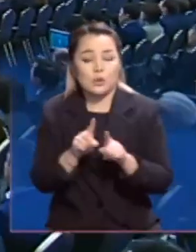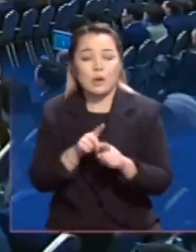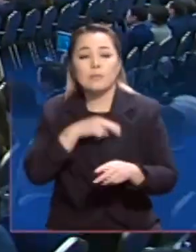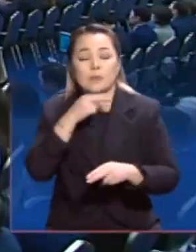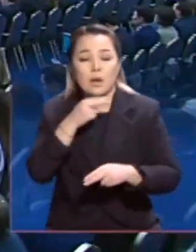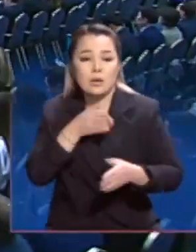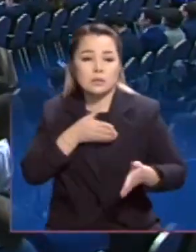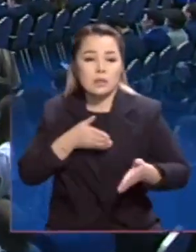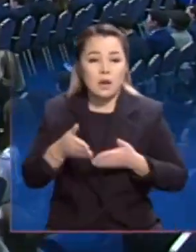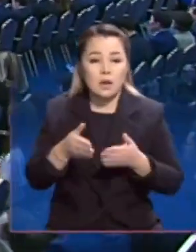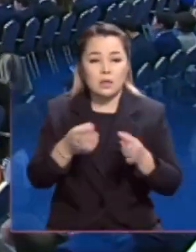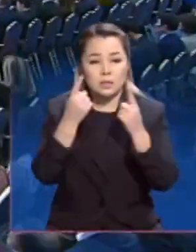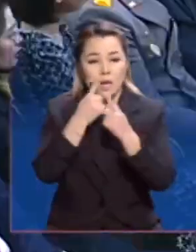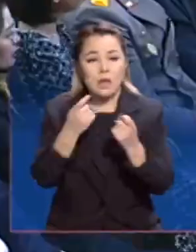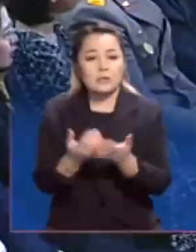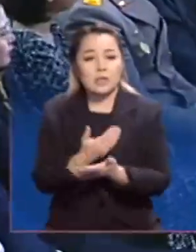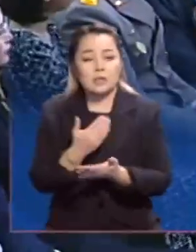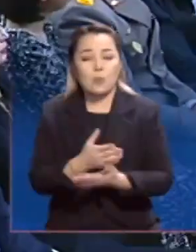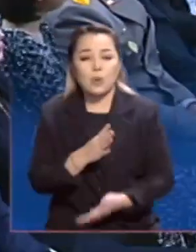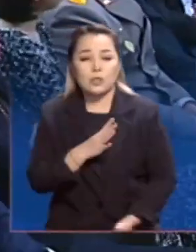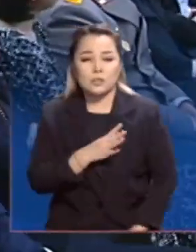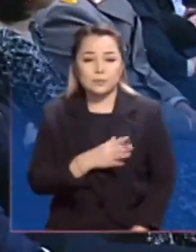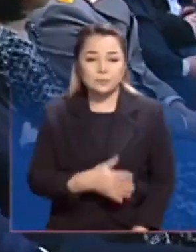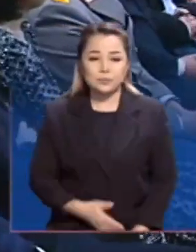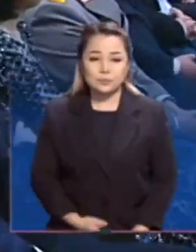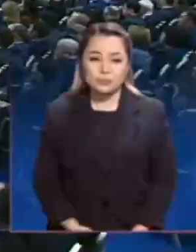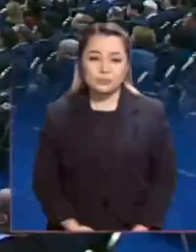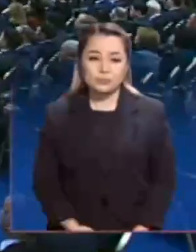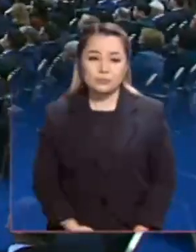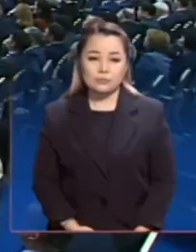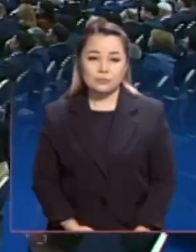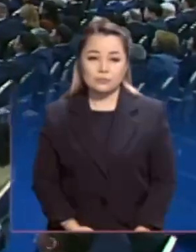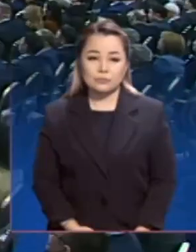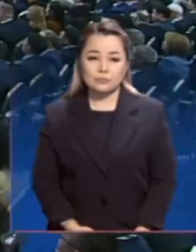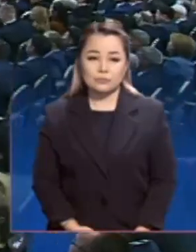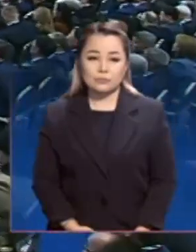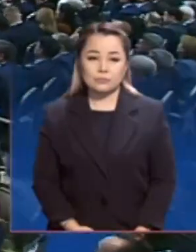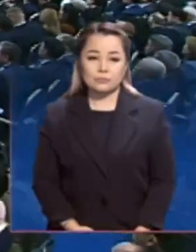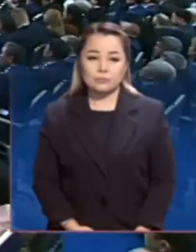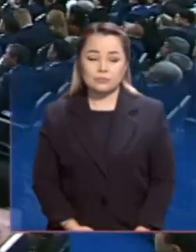ескертті. Ақерке Бекташ, Болат Қобдабай, Президент Телерадио кешенінің көмегімен апта.